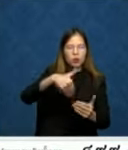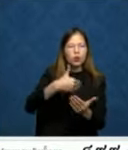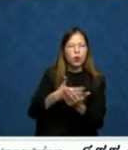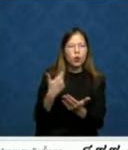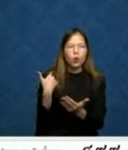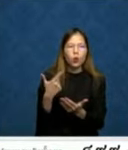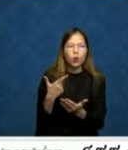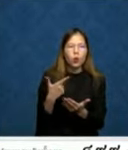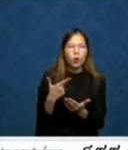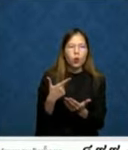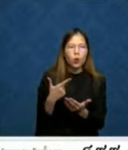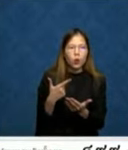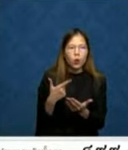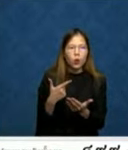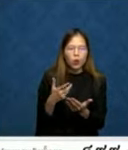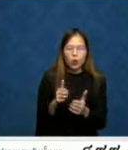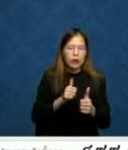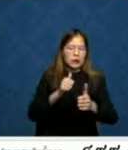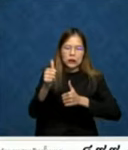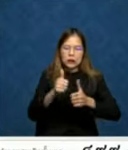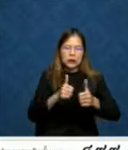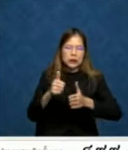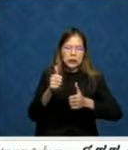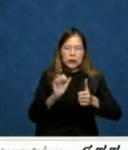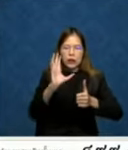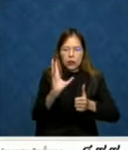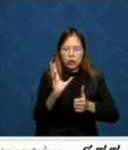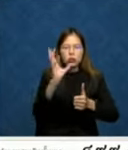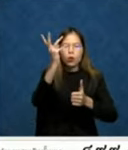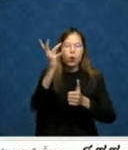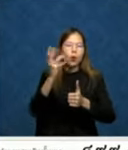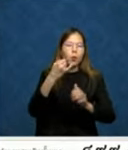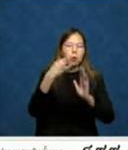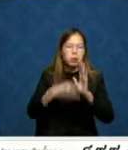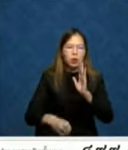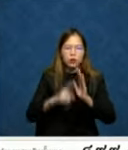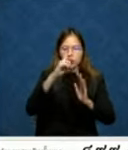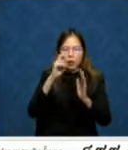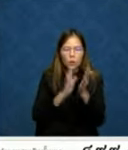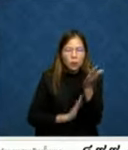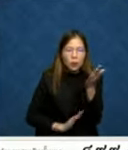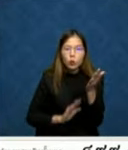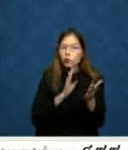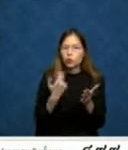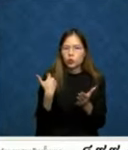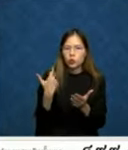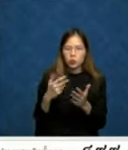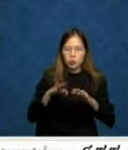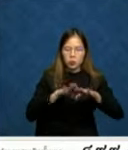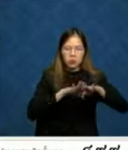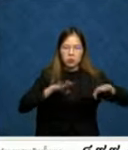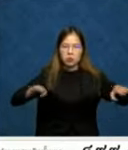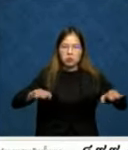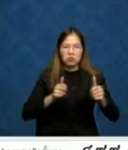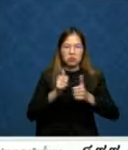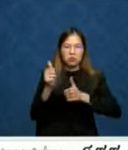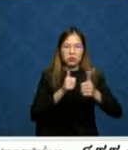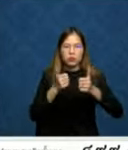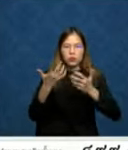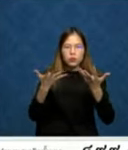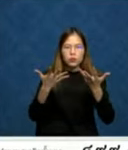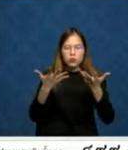ป็นความผิดมาตรฐานการแข่งขันระดับสากลทั้งสิ้นแต่ในประเทศไทยเมื่อเราไม่เคยมีบรรทัดฐานด้านการแข่งขัน